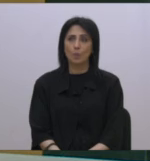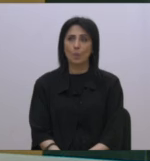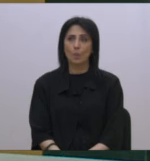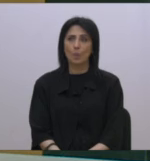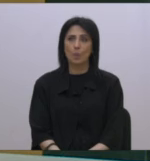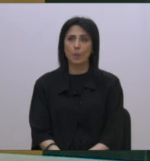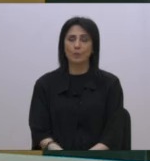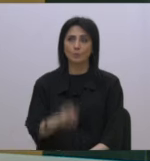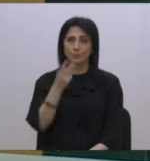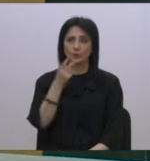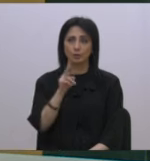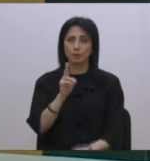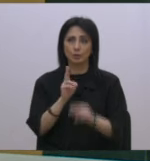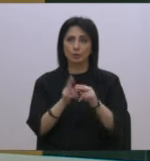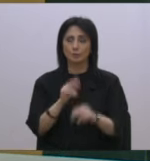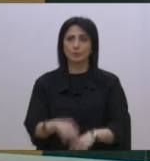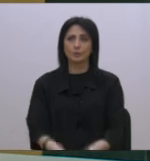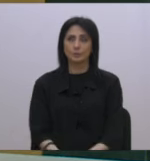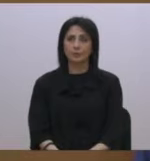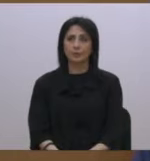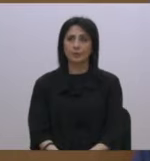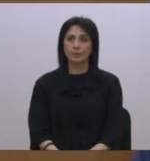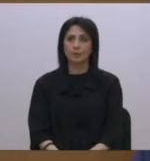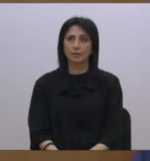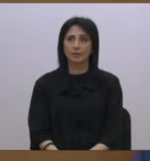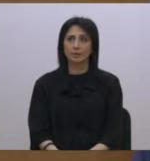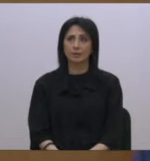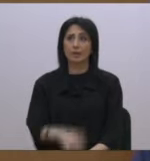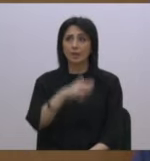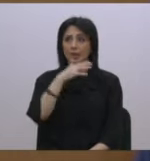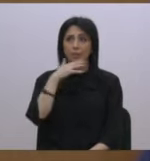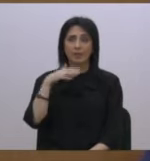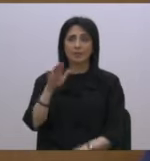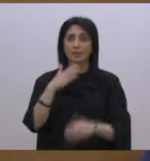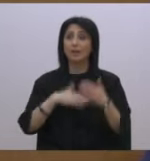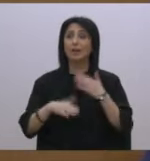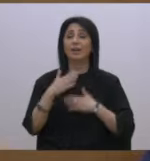Оли тут еще я тухнусь. Алла теха бюрс кихары гатро.